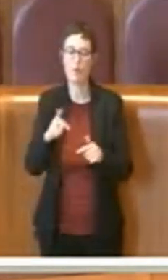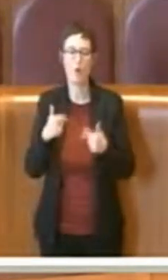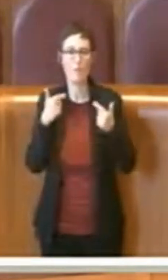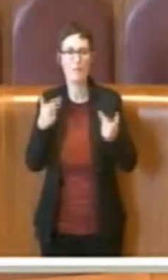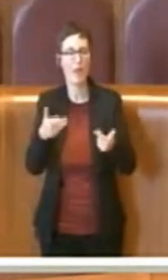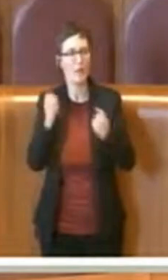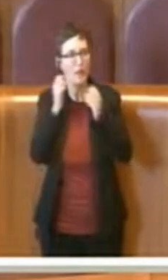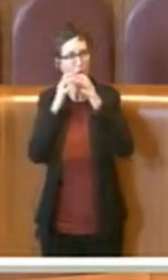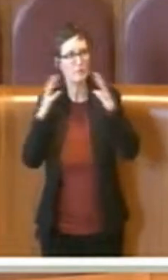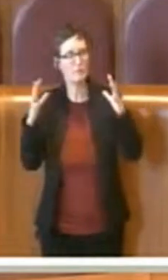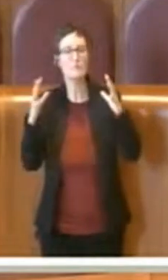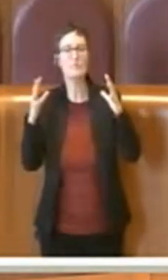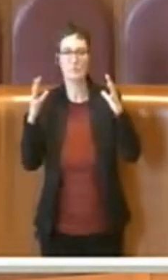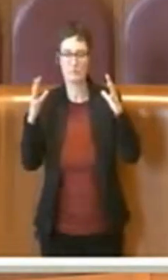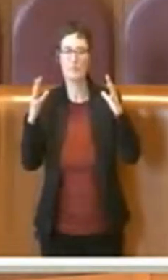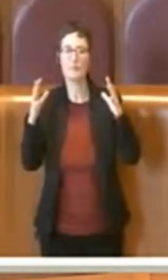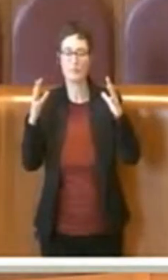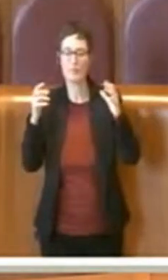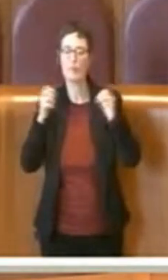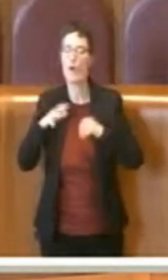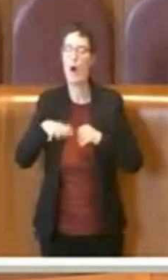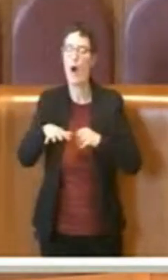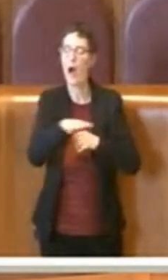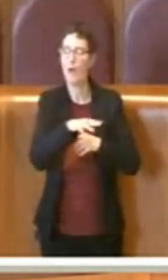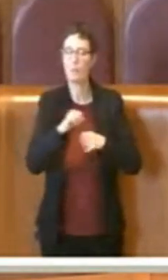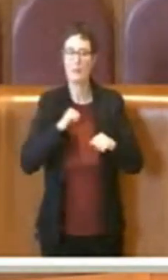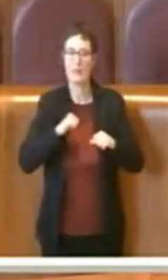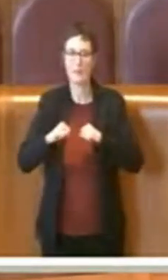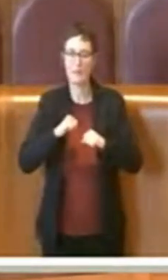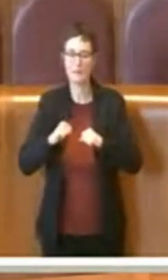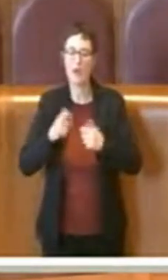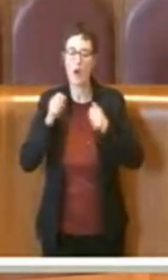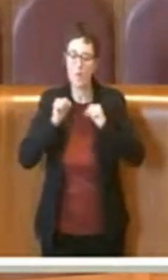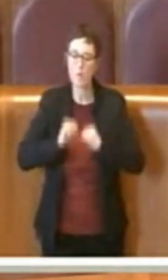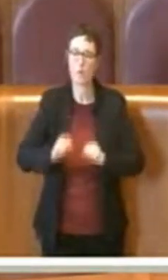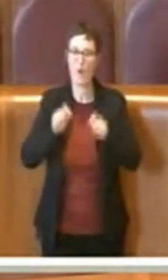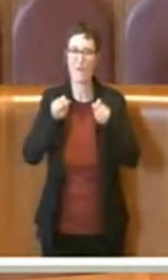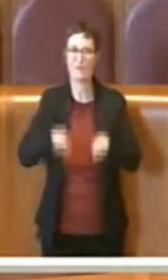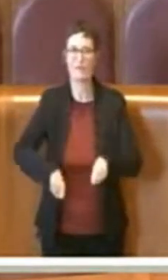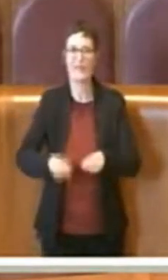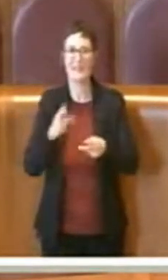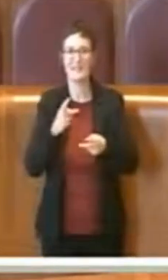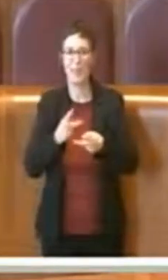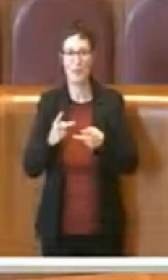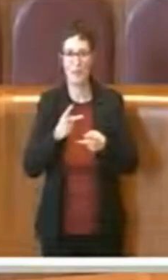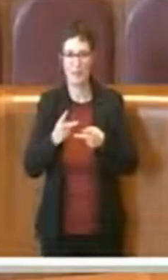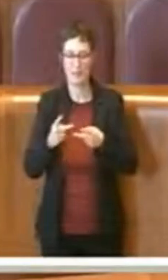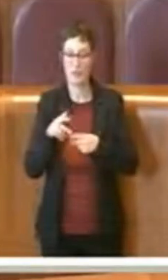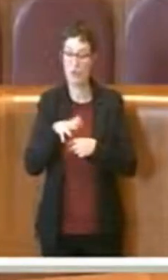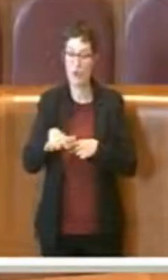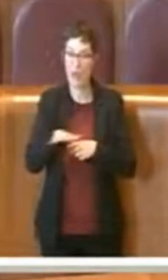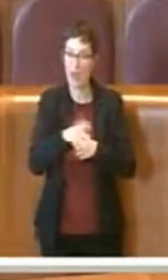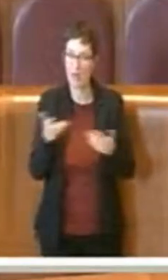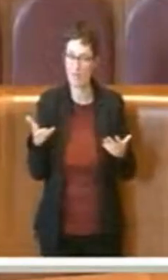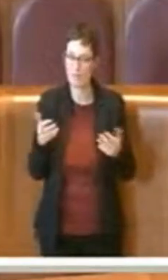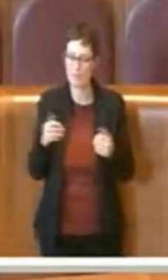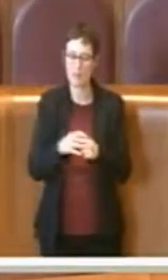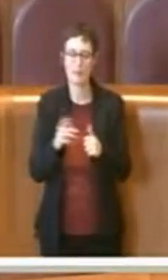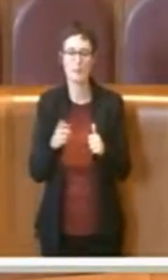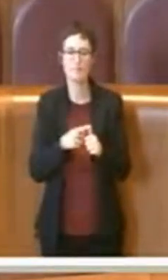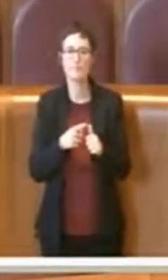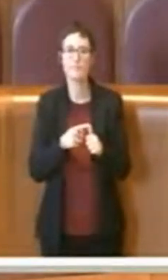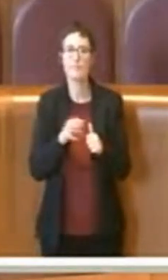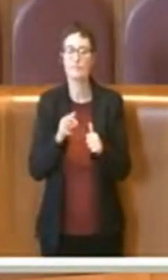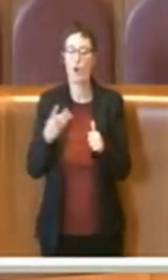quelli che sono gli ambiti all'interno dei quali l'amministrazione potrebbe avviare questa sperimentazione. E gli ambiti sono i seguenti: organizzazione